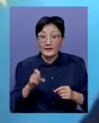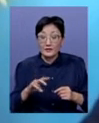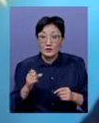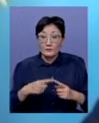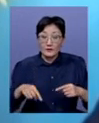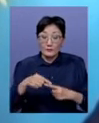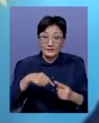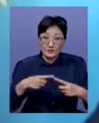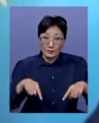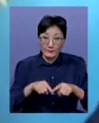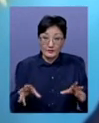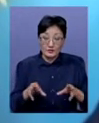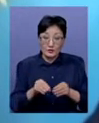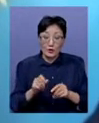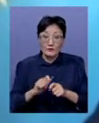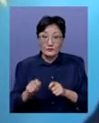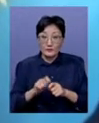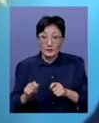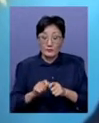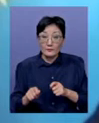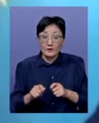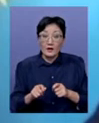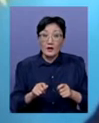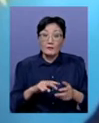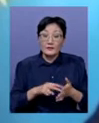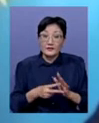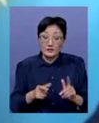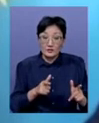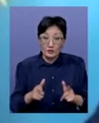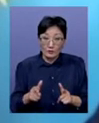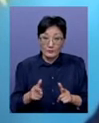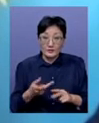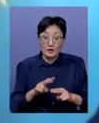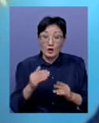кәсіпкерлік палатасымен бірлесіп субсидиялау тетігін әзірлет, табысыз қалған кәсіп